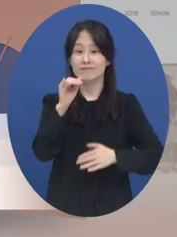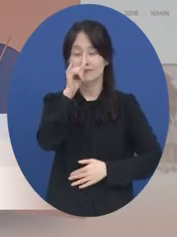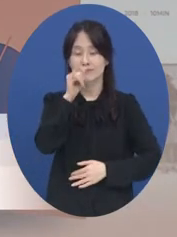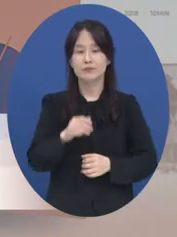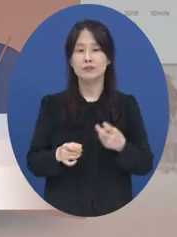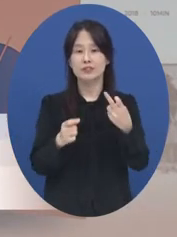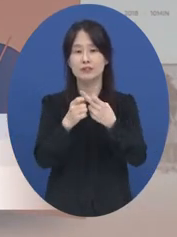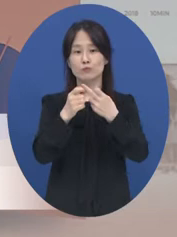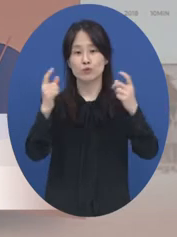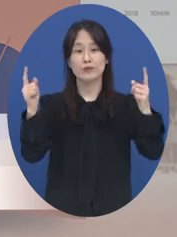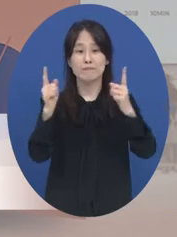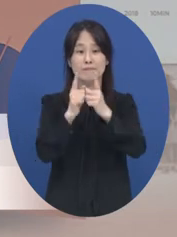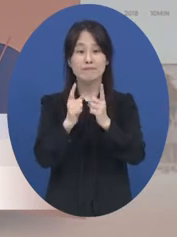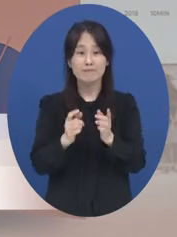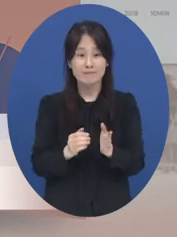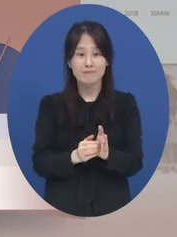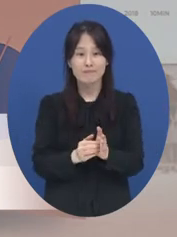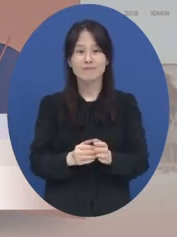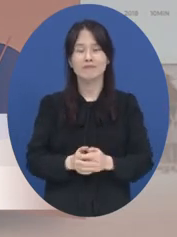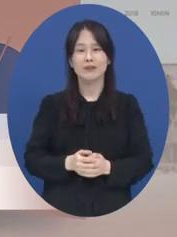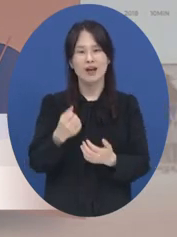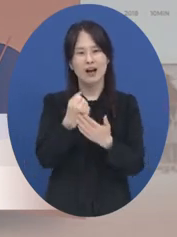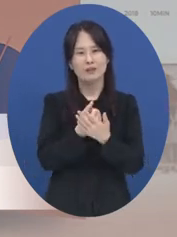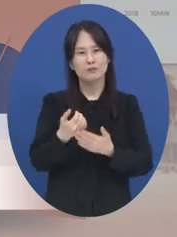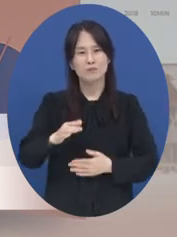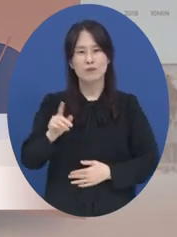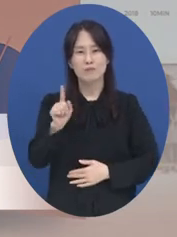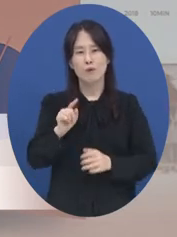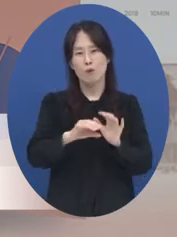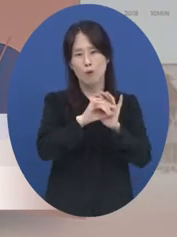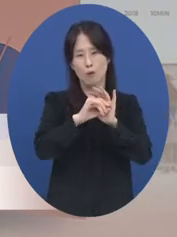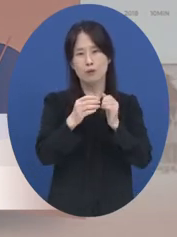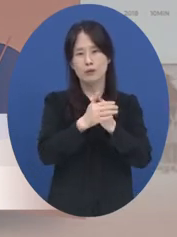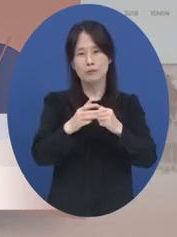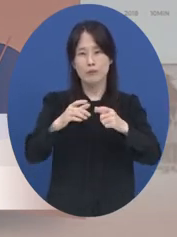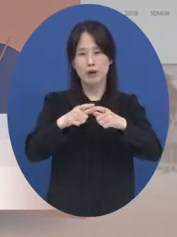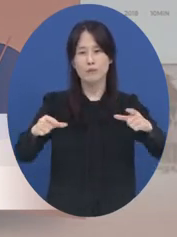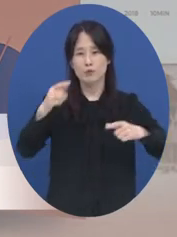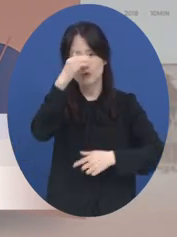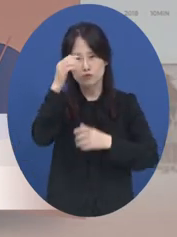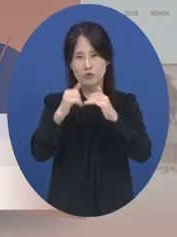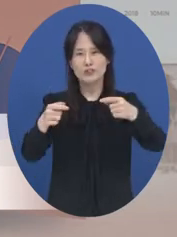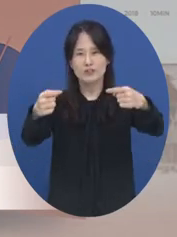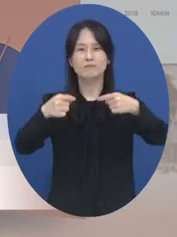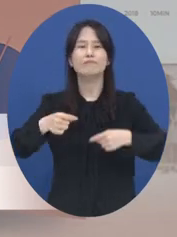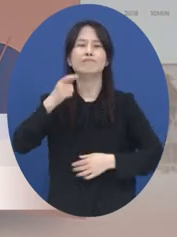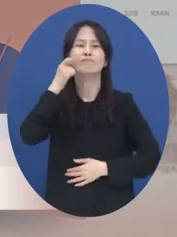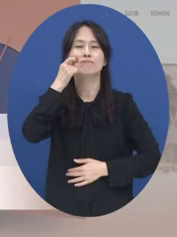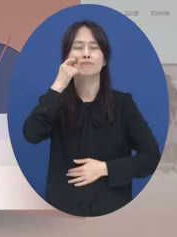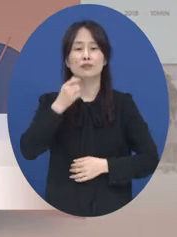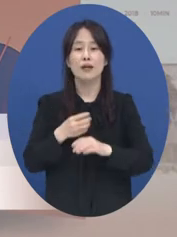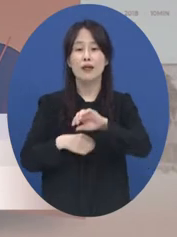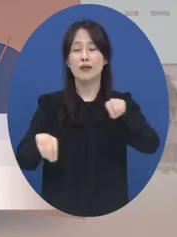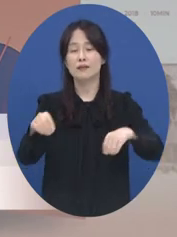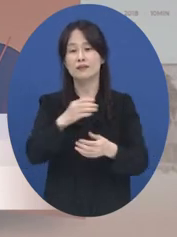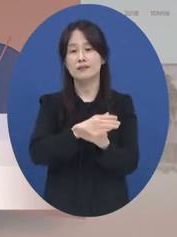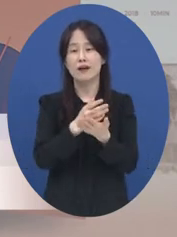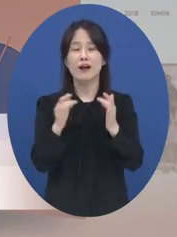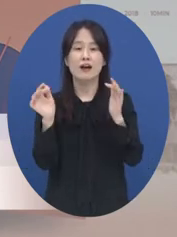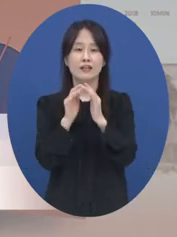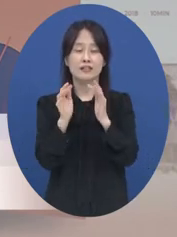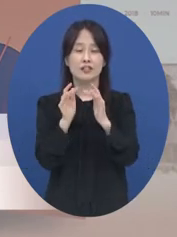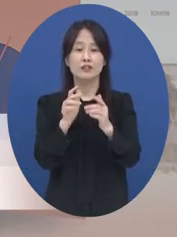올해 12회째를 맞았는데요. 아쉽지만 이번엔 코로나19로 일반 관객들의 입장은 제한합니다. 대신 다양한